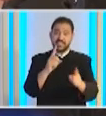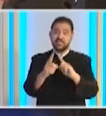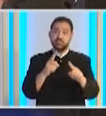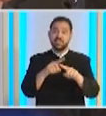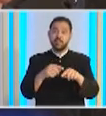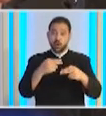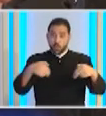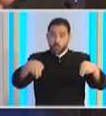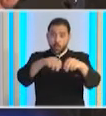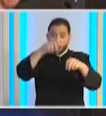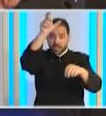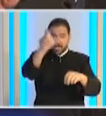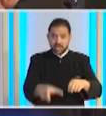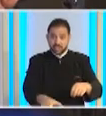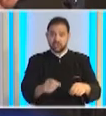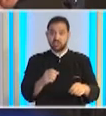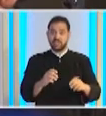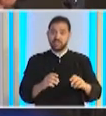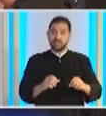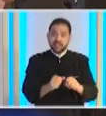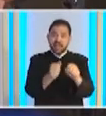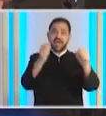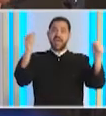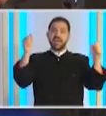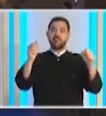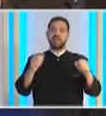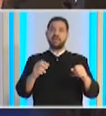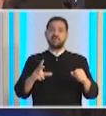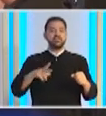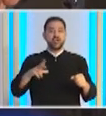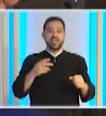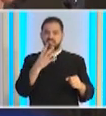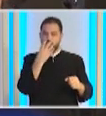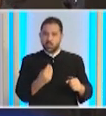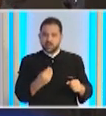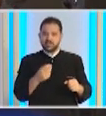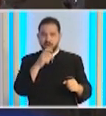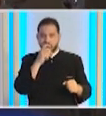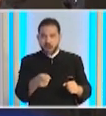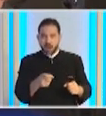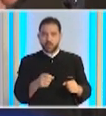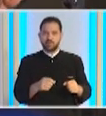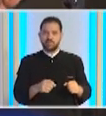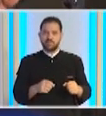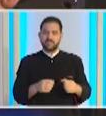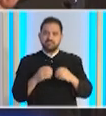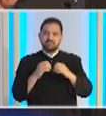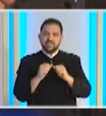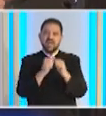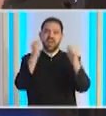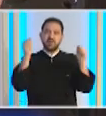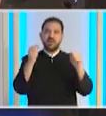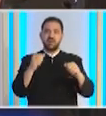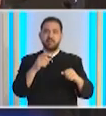și observându-ne să încercăm să eliberăm, să eliminăm ceea ce este urât, ceea ce este rău, să eliminăm